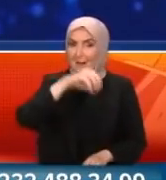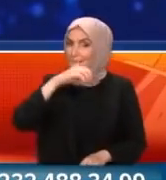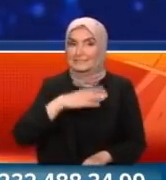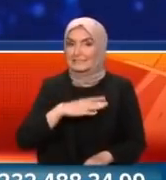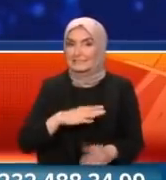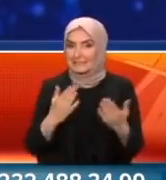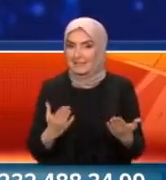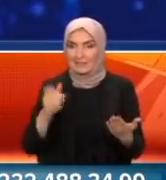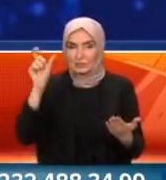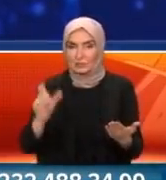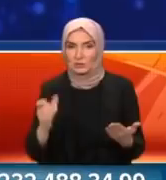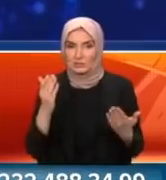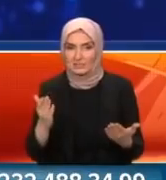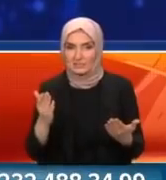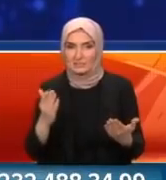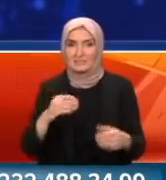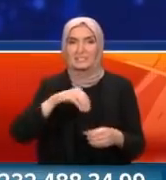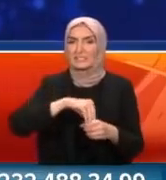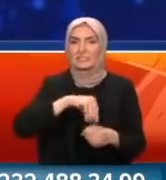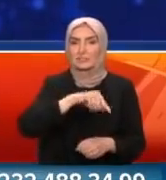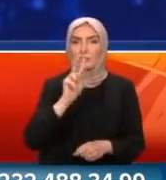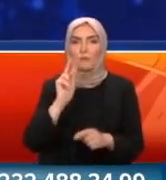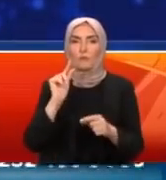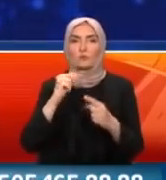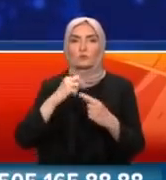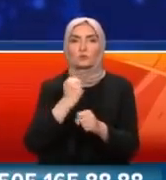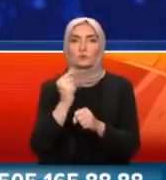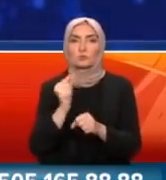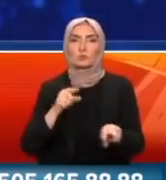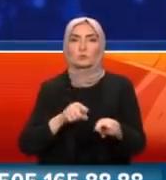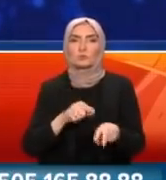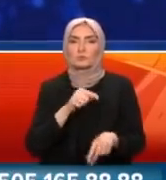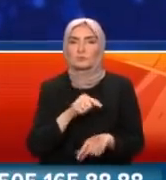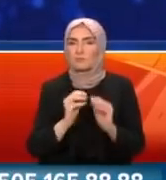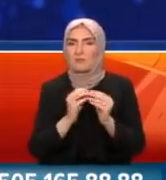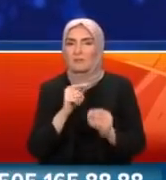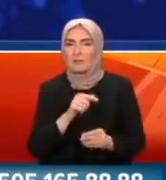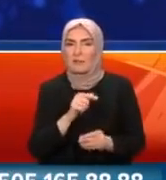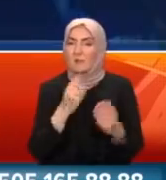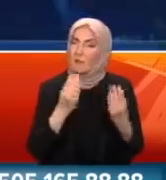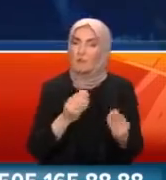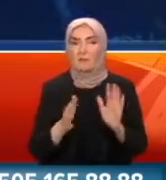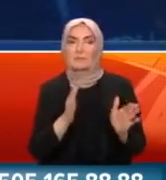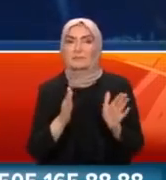Vurgun yemeği göze almalı mı böyle den